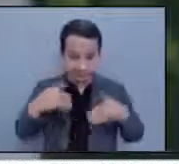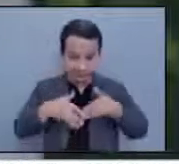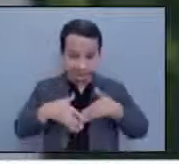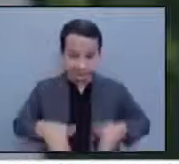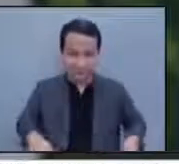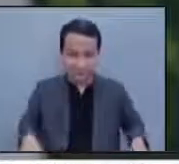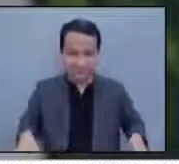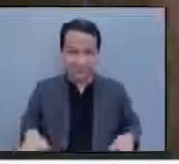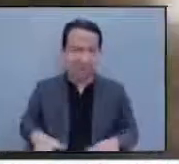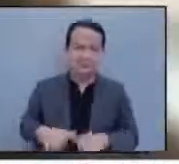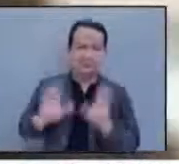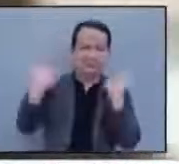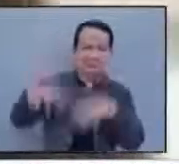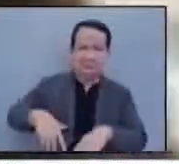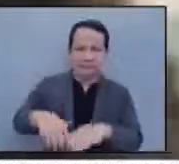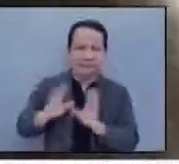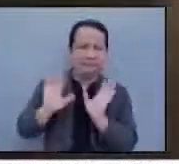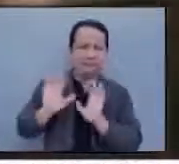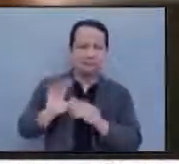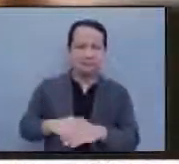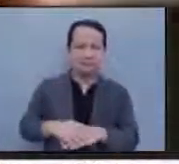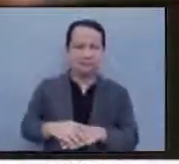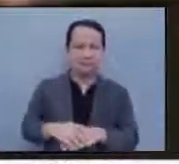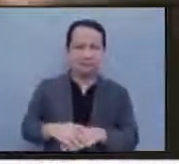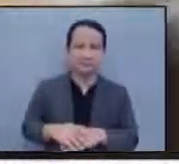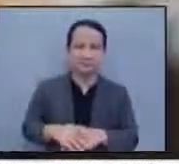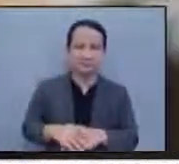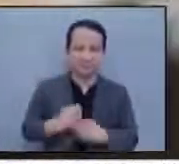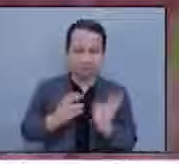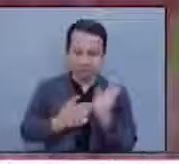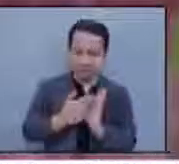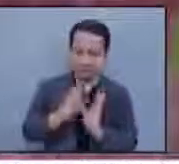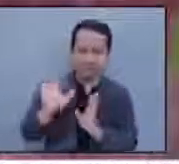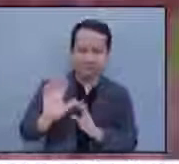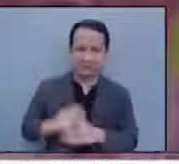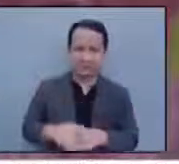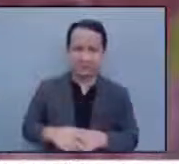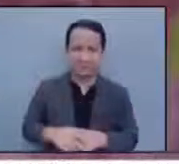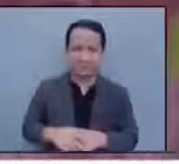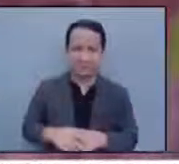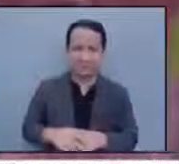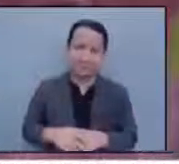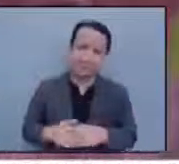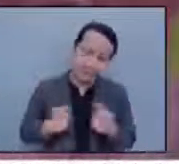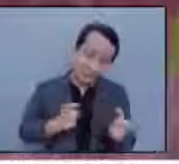ko ayoko. Tapos tapatan po yung kapatid ko. So di ko matiis. So